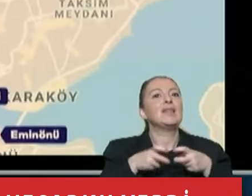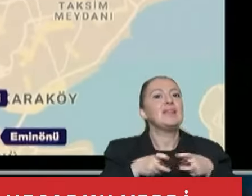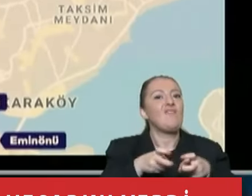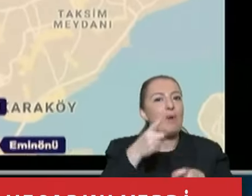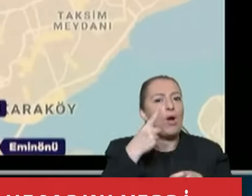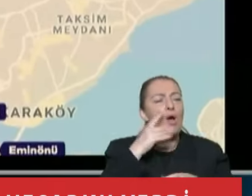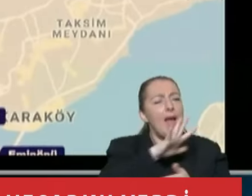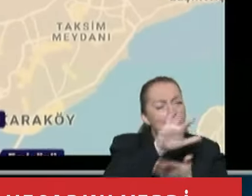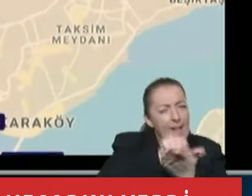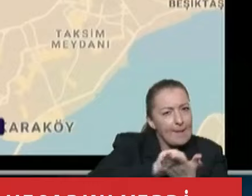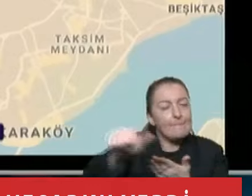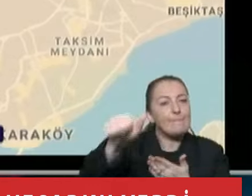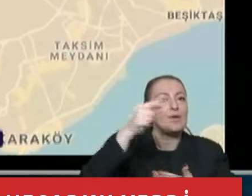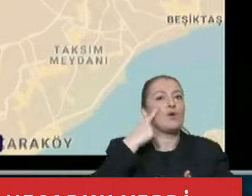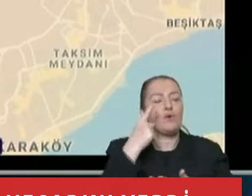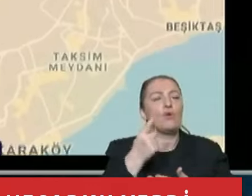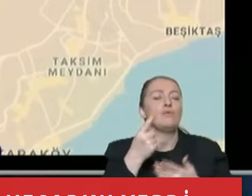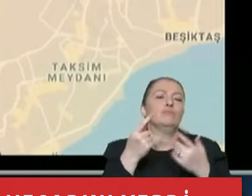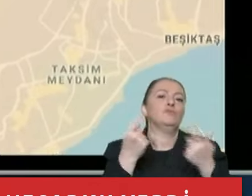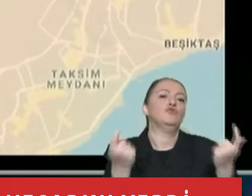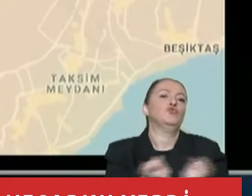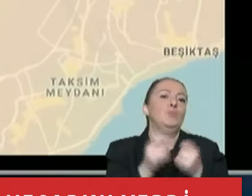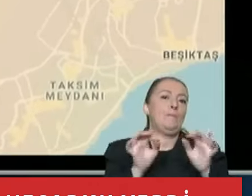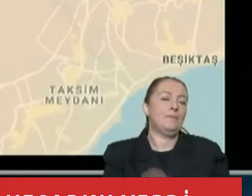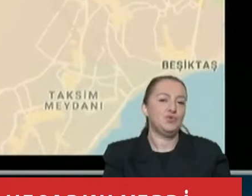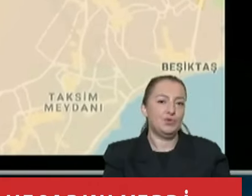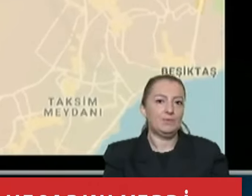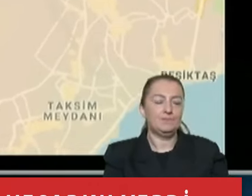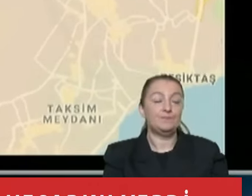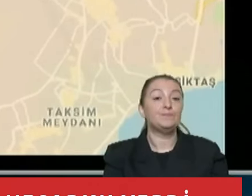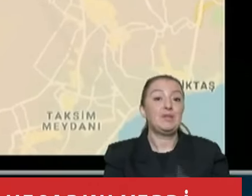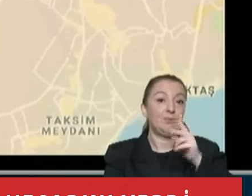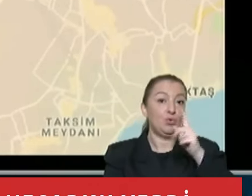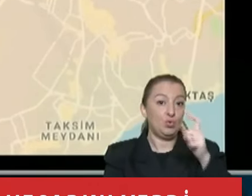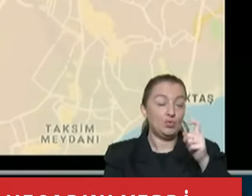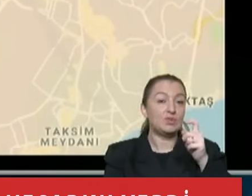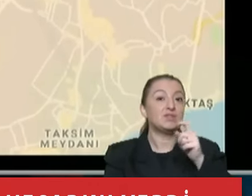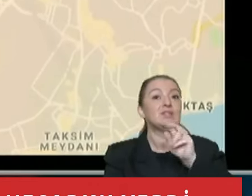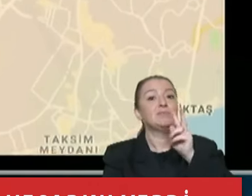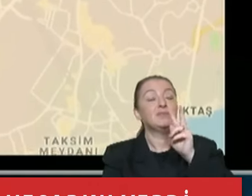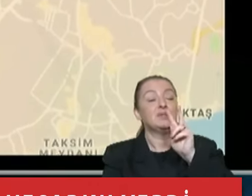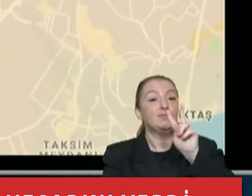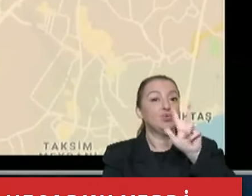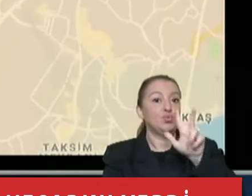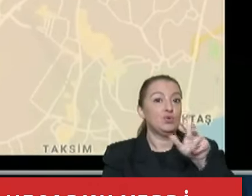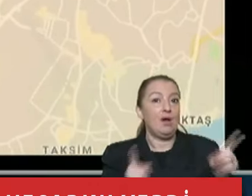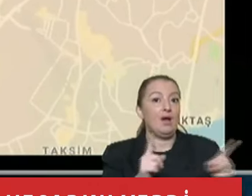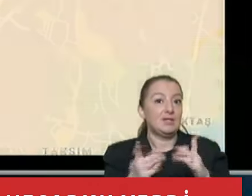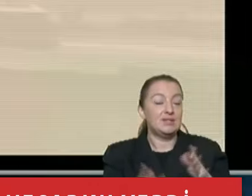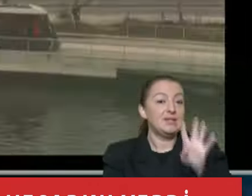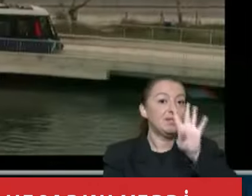kusursuz bir şekilde işletmeye aldık 201923 arasında